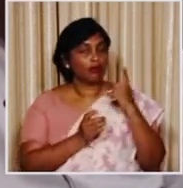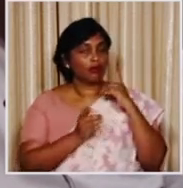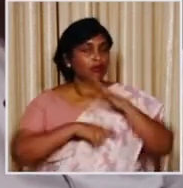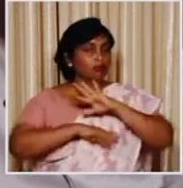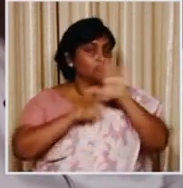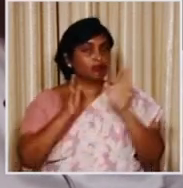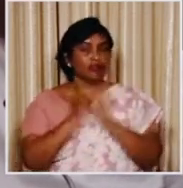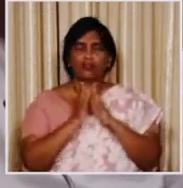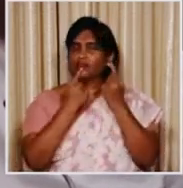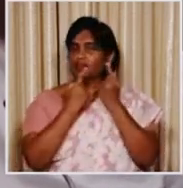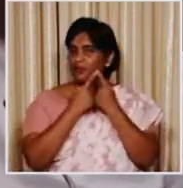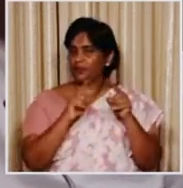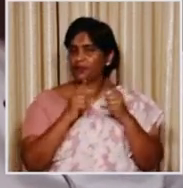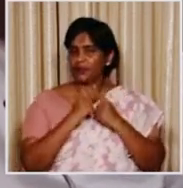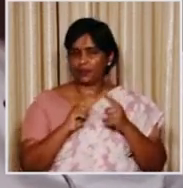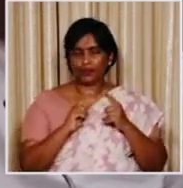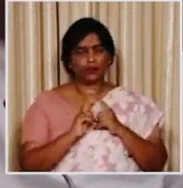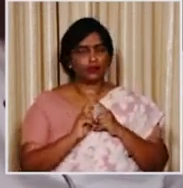තියෙන විවිධ